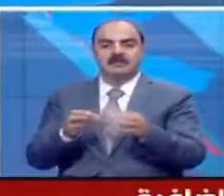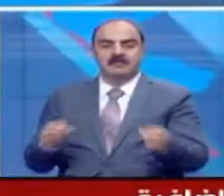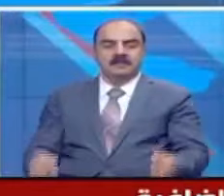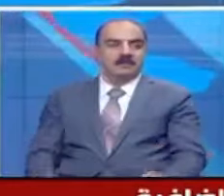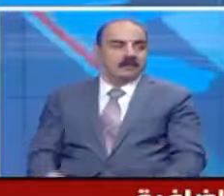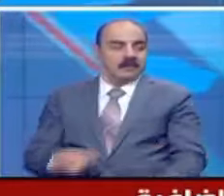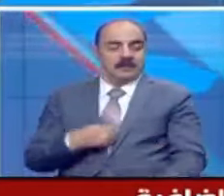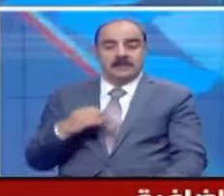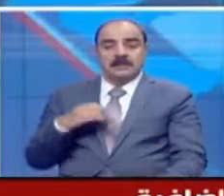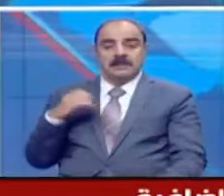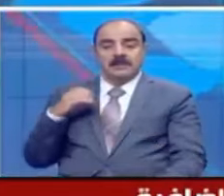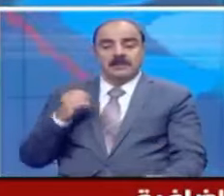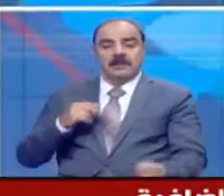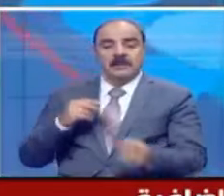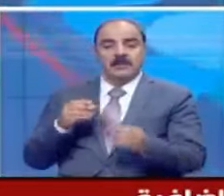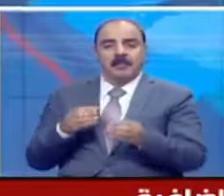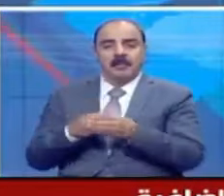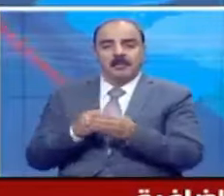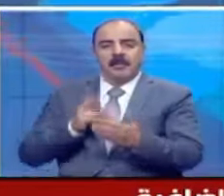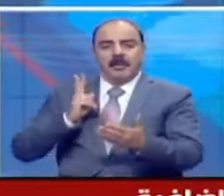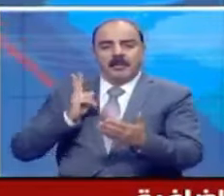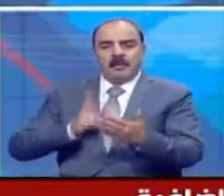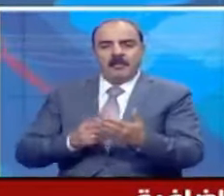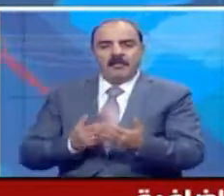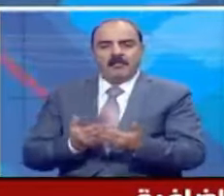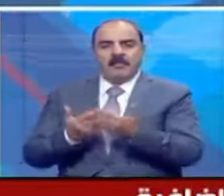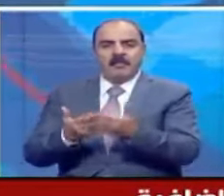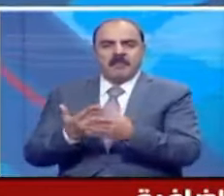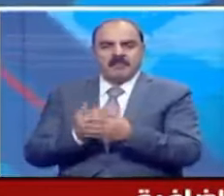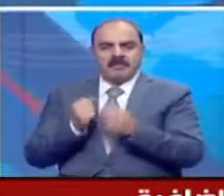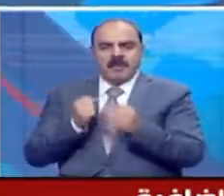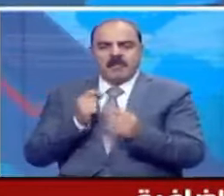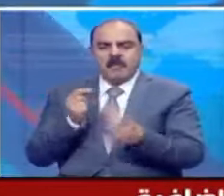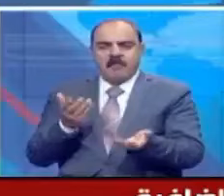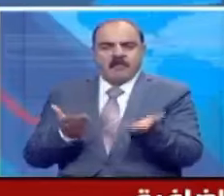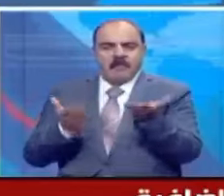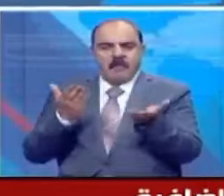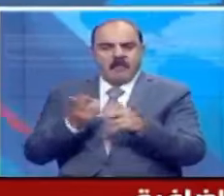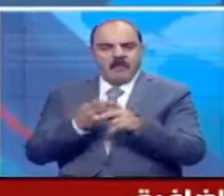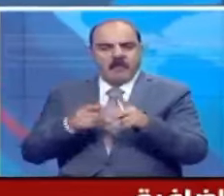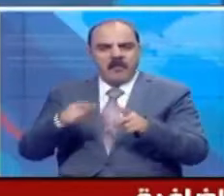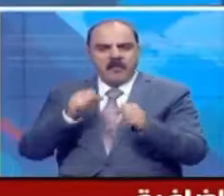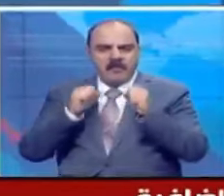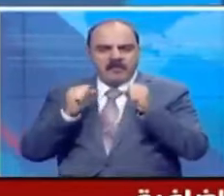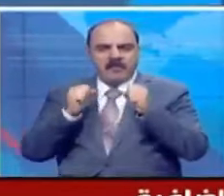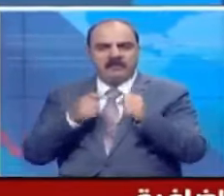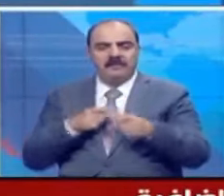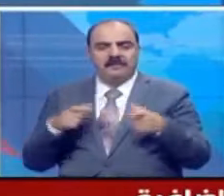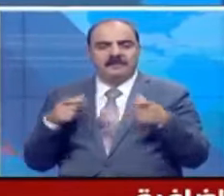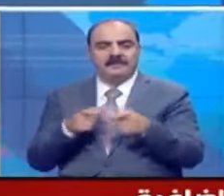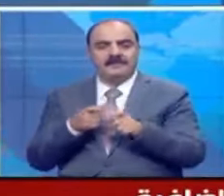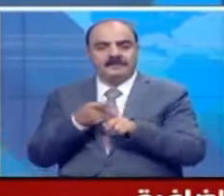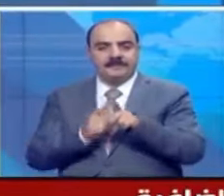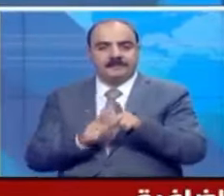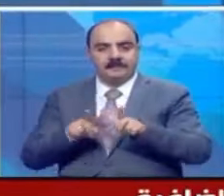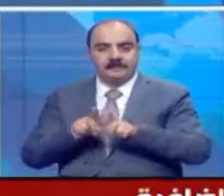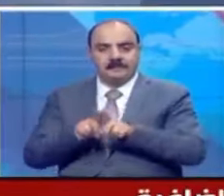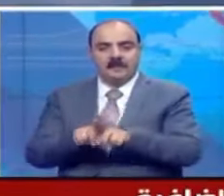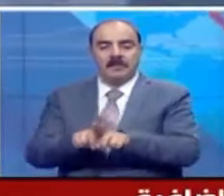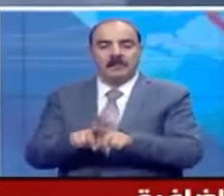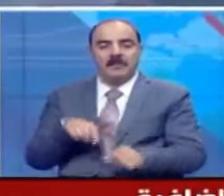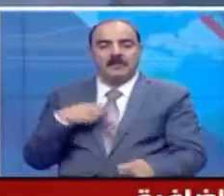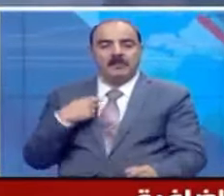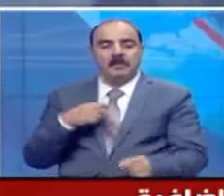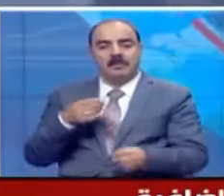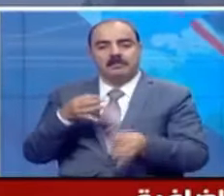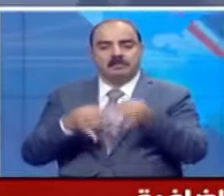أصدر الرئيس عبد الفتاح السيسي مجموعة من القرارات لرفع الأعباء المعيشية عن المواطنين، جاء ذلك خلال اجتماع عقده مع